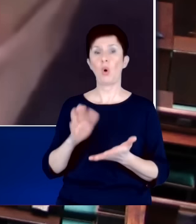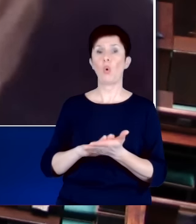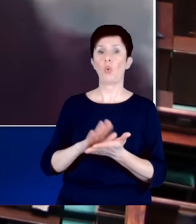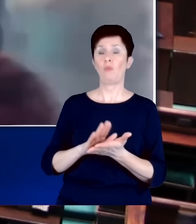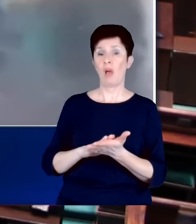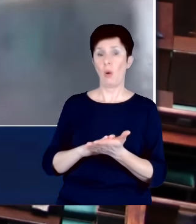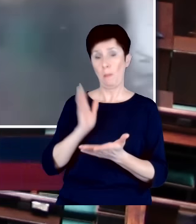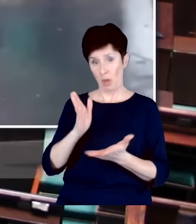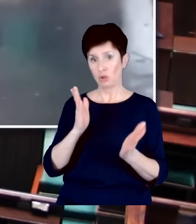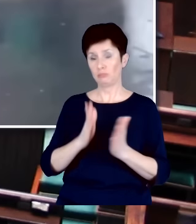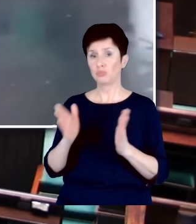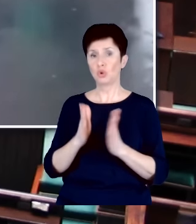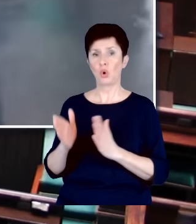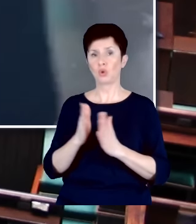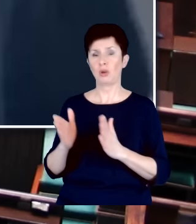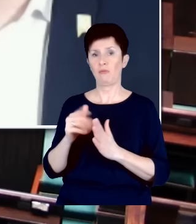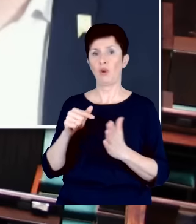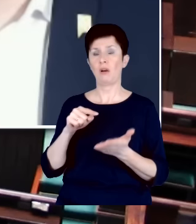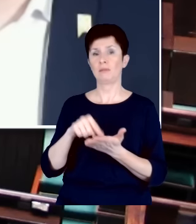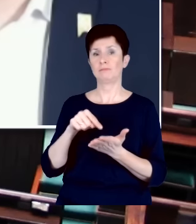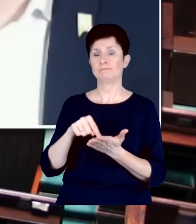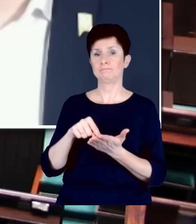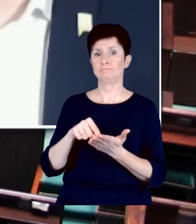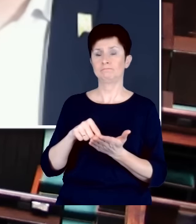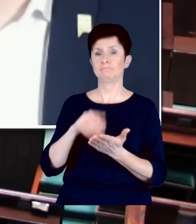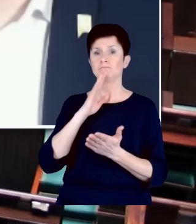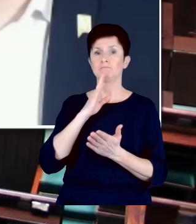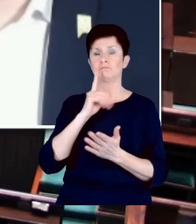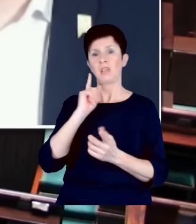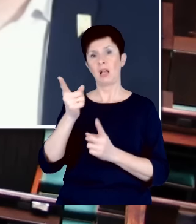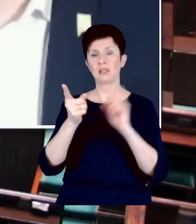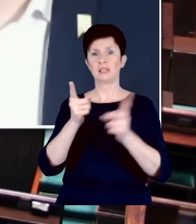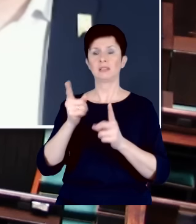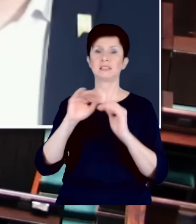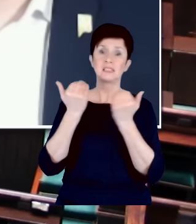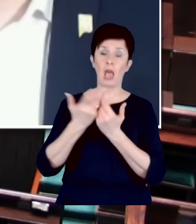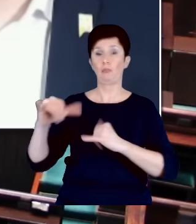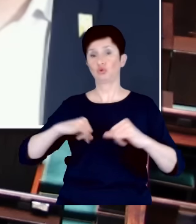która będzie wzywała Sejm, rząd, nie wiem kogo, do tego, żeby